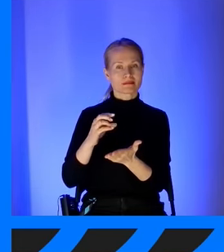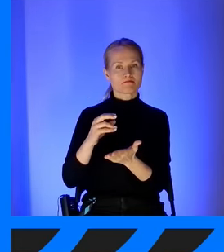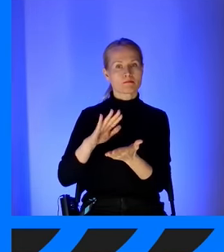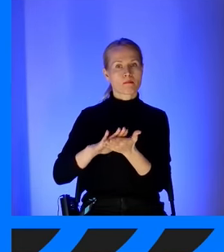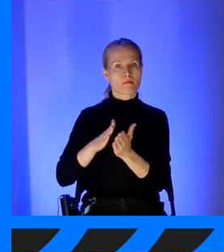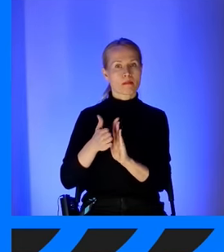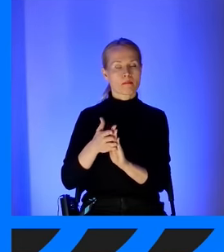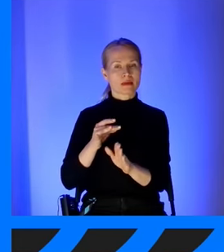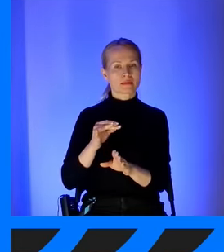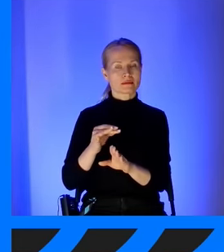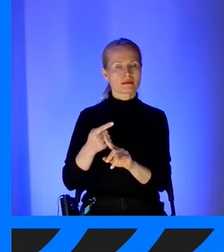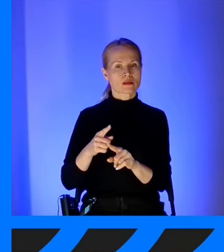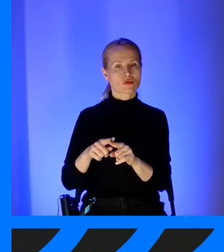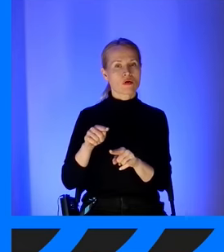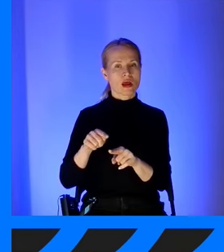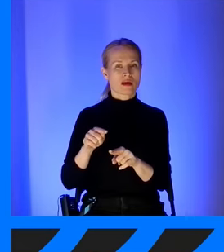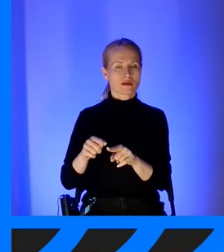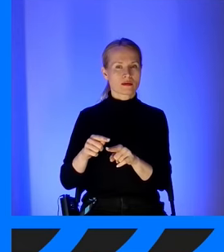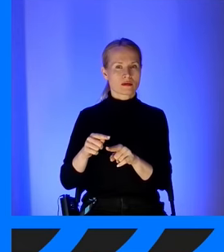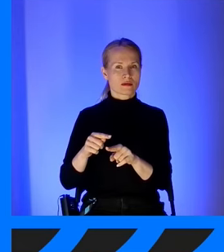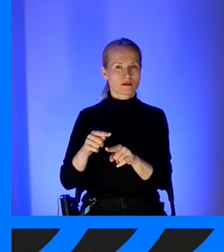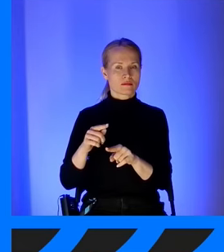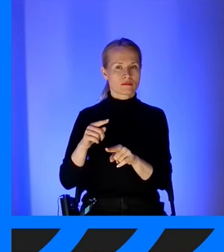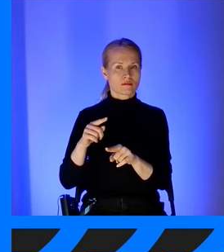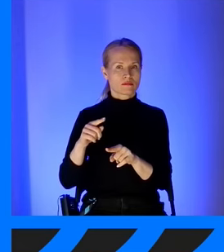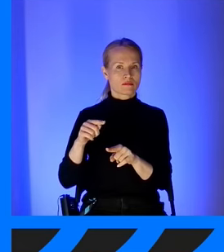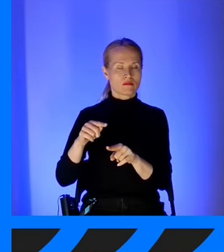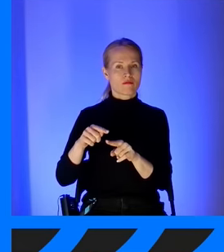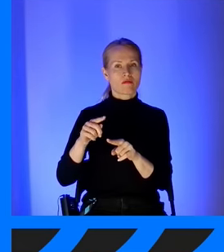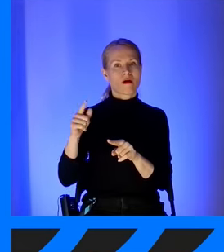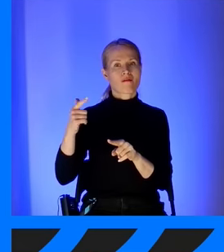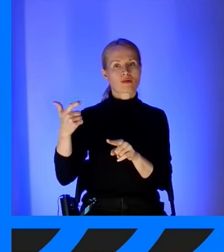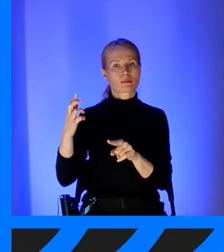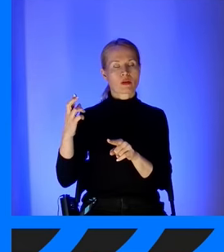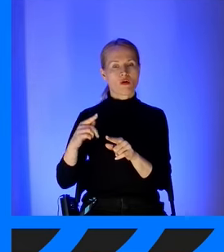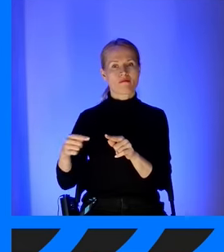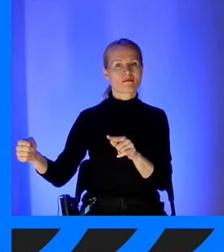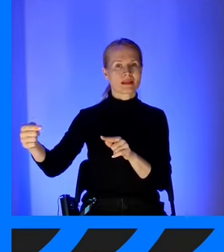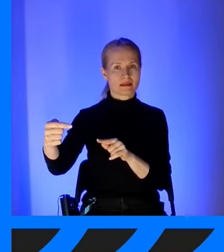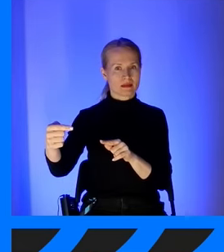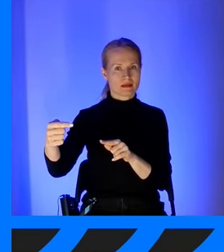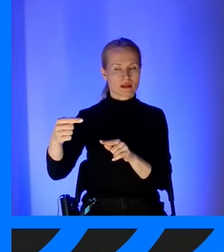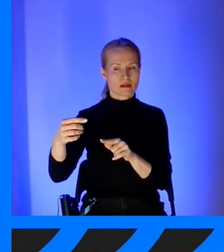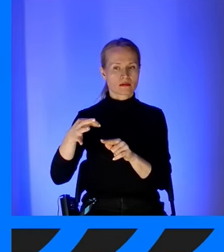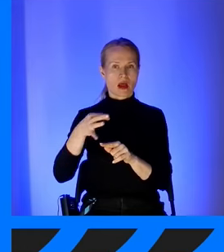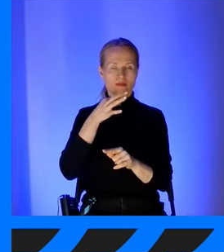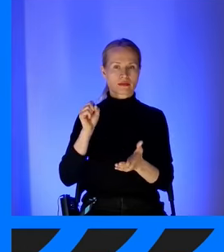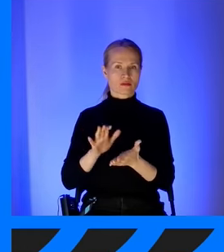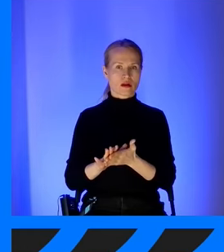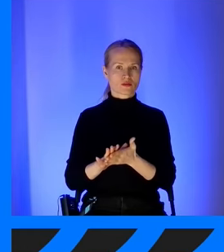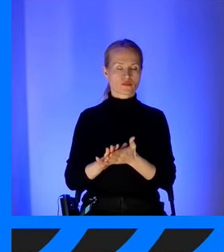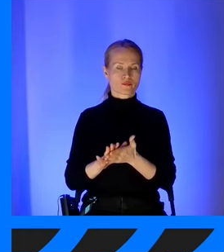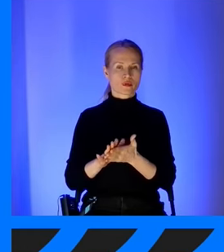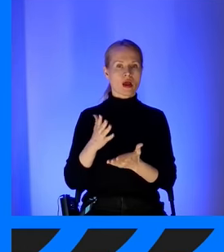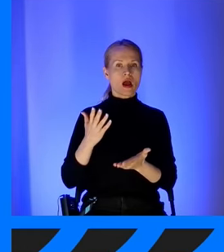Уже который хвост бенга впереди этой позиции тогда ты ответ получишь Просто сразу